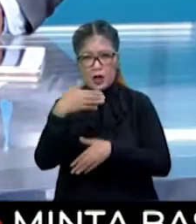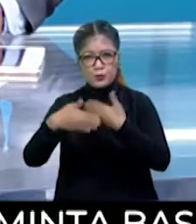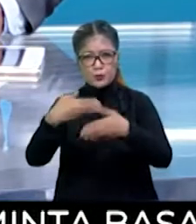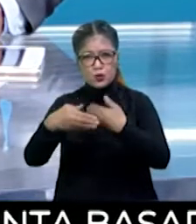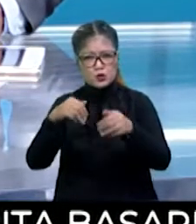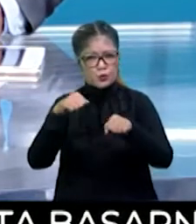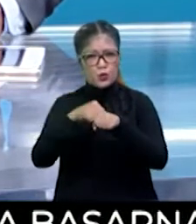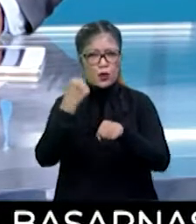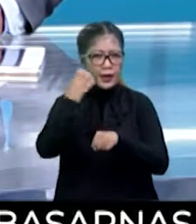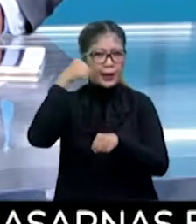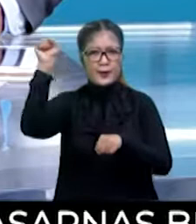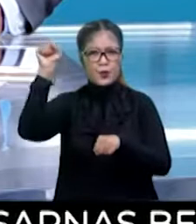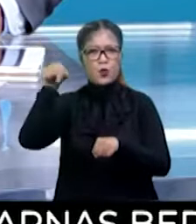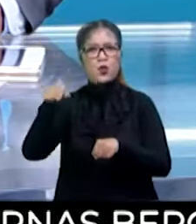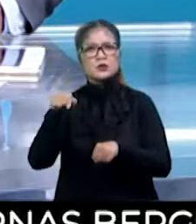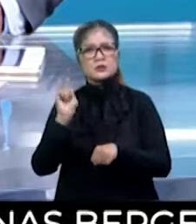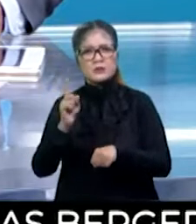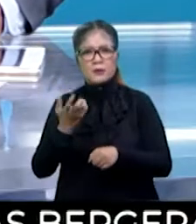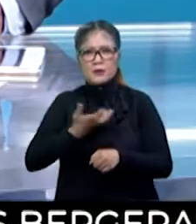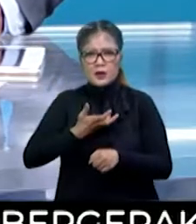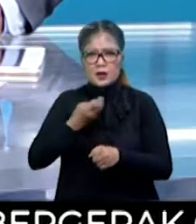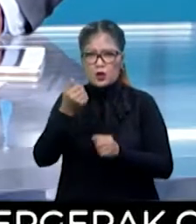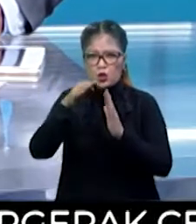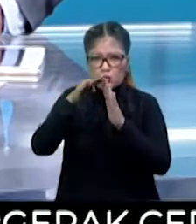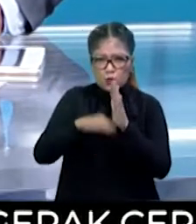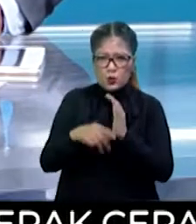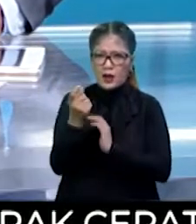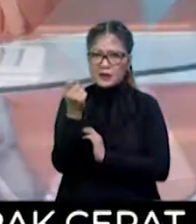pemerintah turut serta menurunkan harga kedelai.